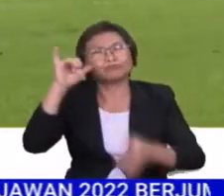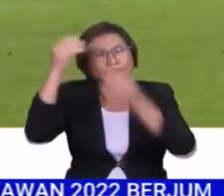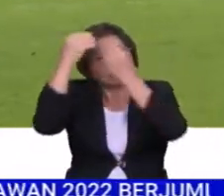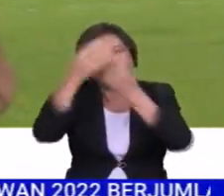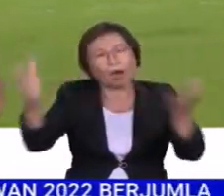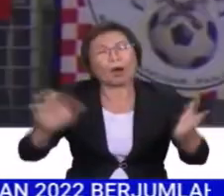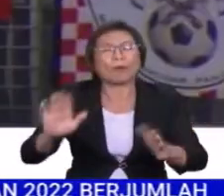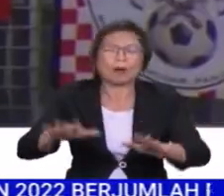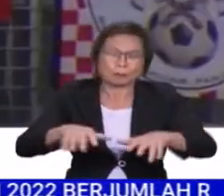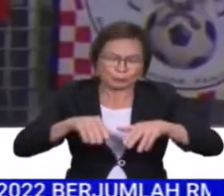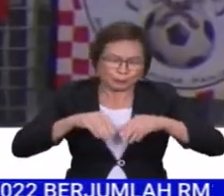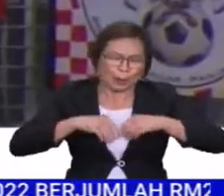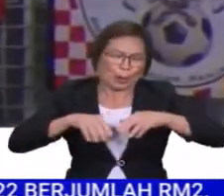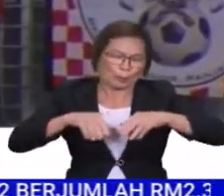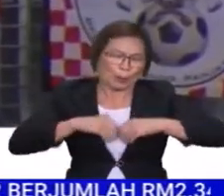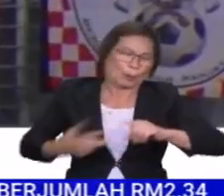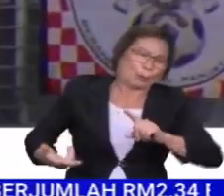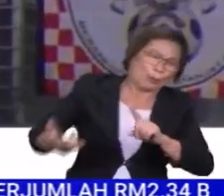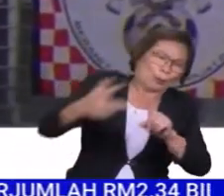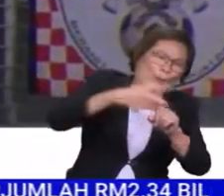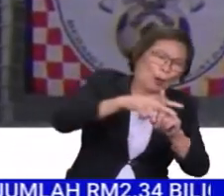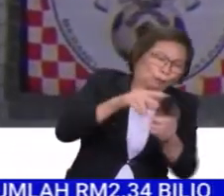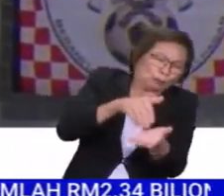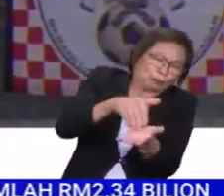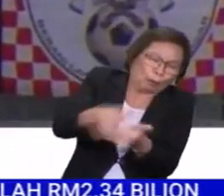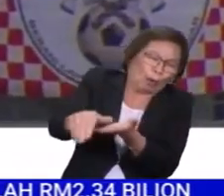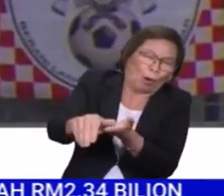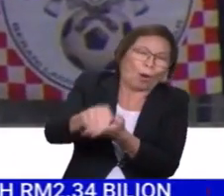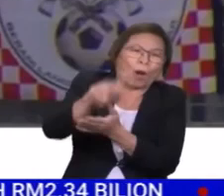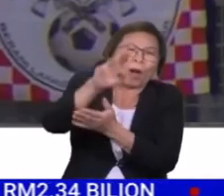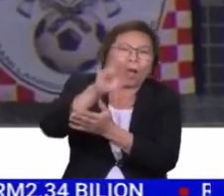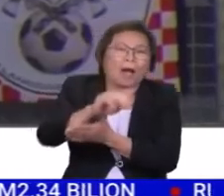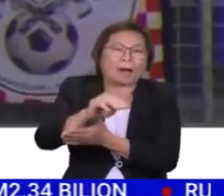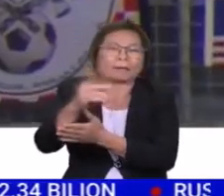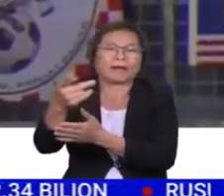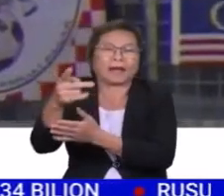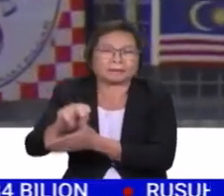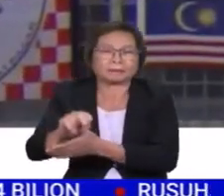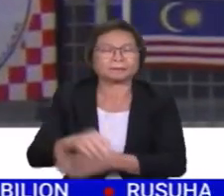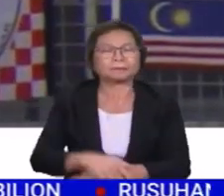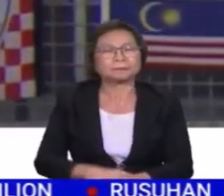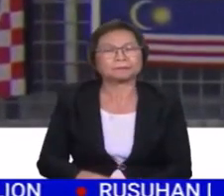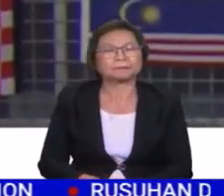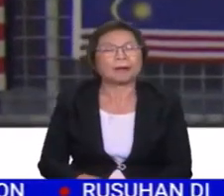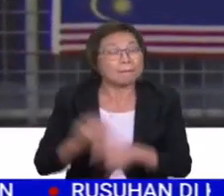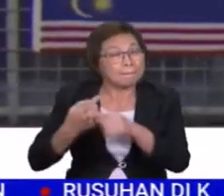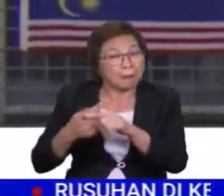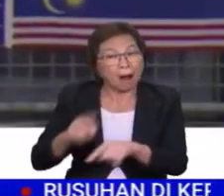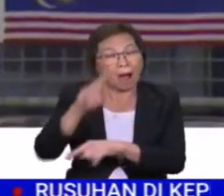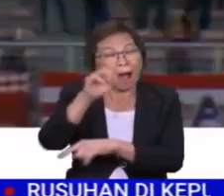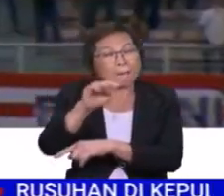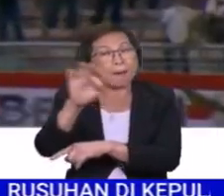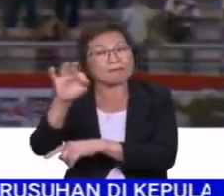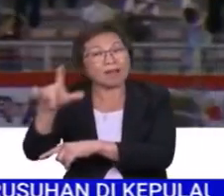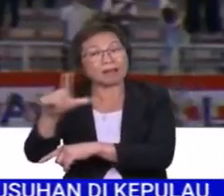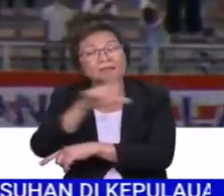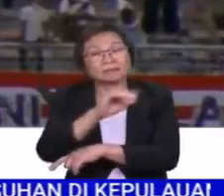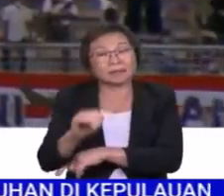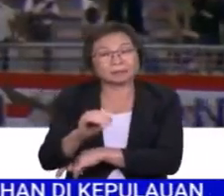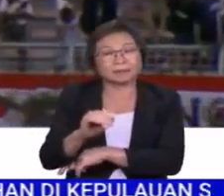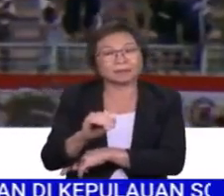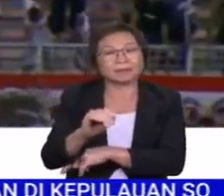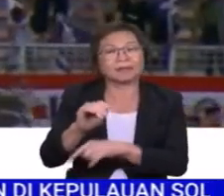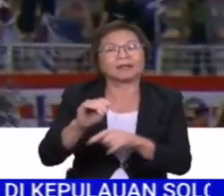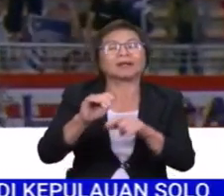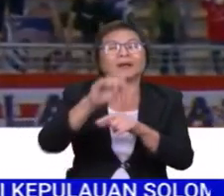pihaknya terpaksa akur selepas permohonan mereka ditolak majelis keselamatan negara MKN bagaimanapun email dan perbedaan